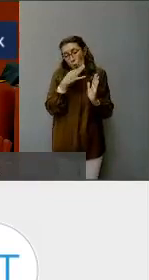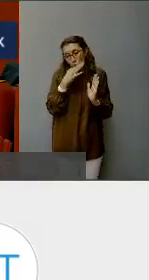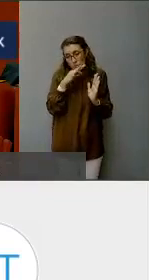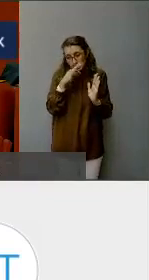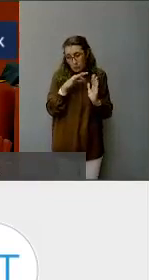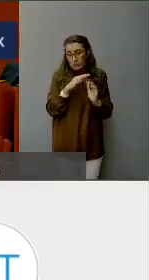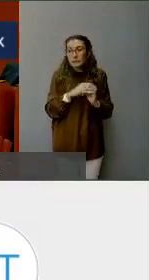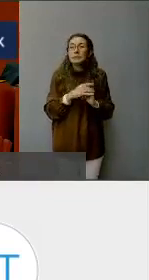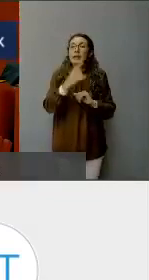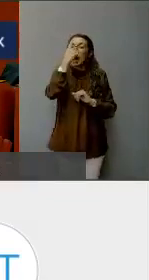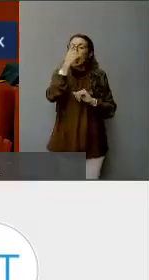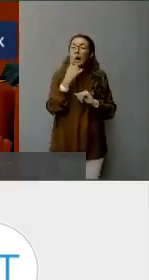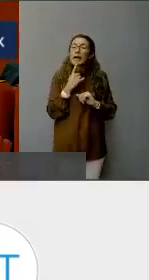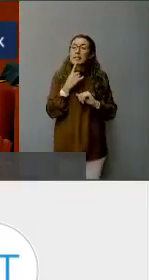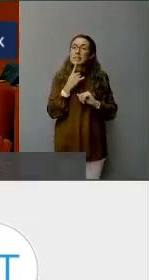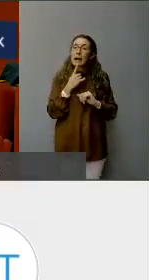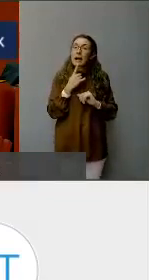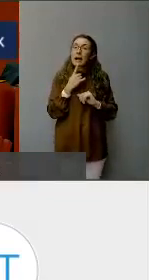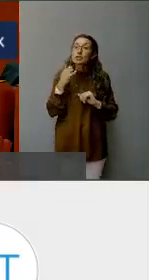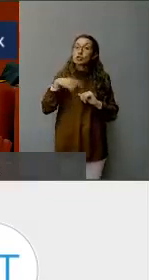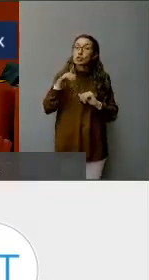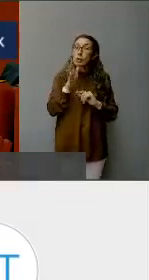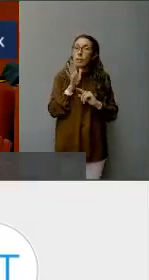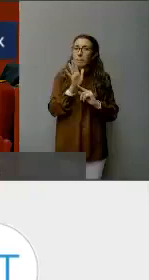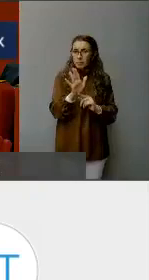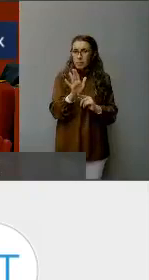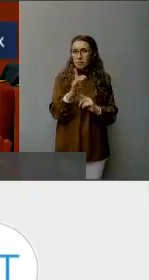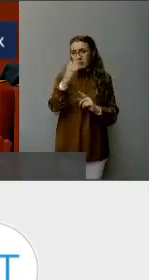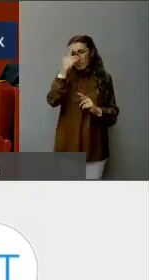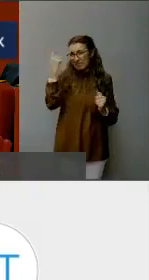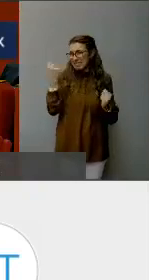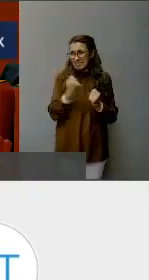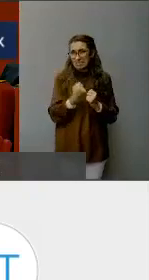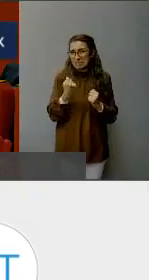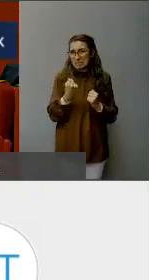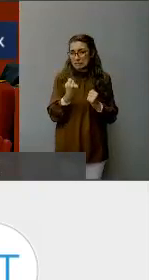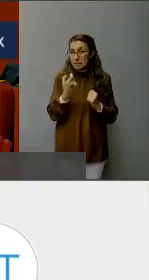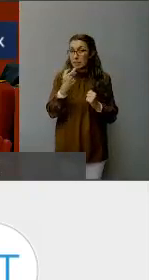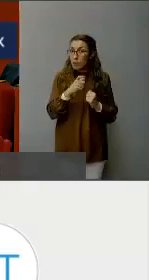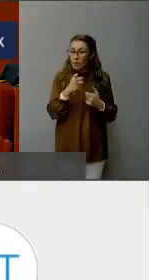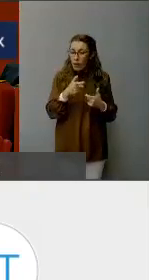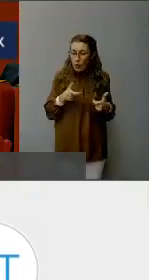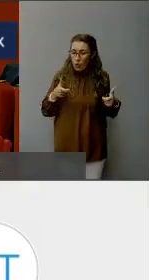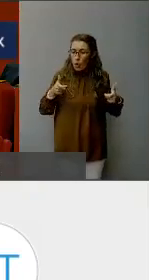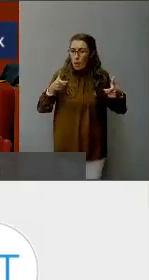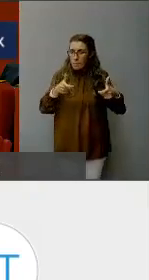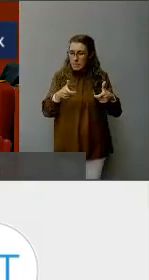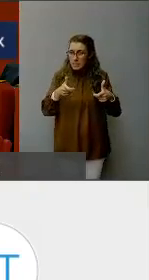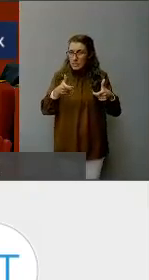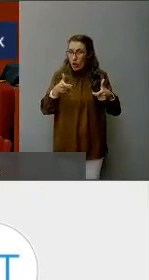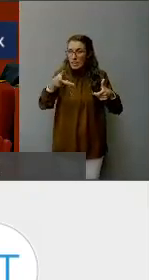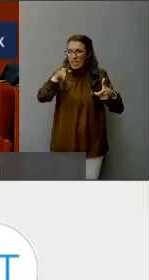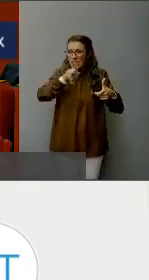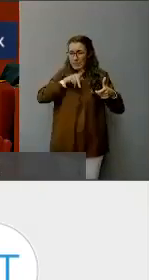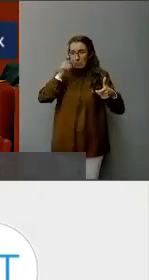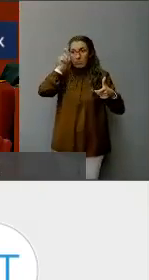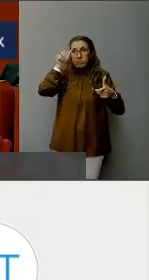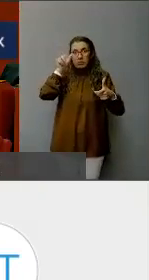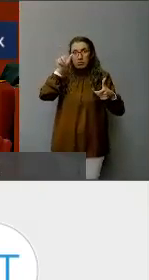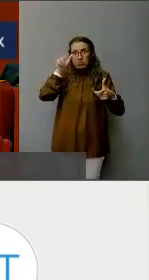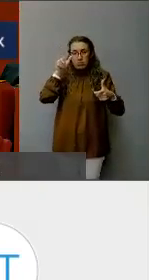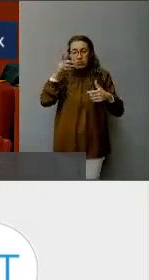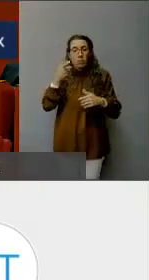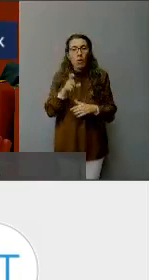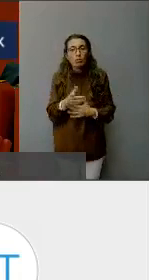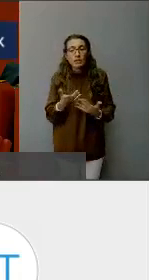si è evidenziato secondo noi contraddittorio una risposta che durante la commissione a noi ha stupito perché